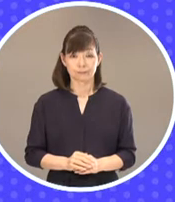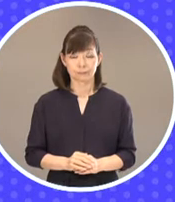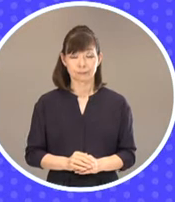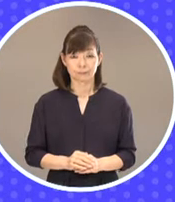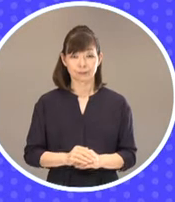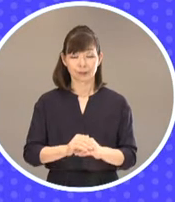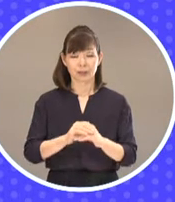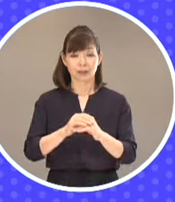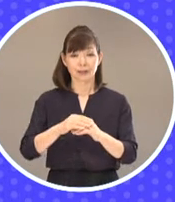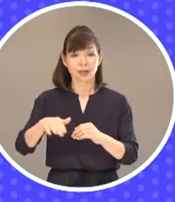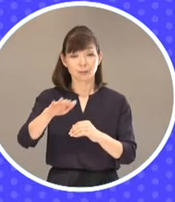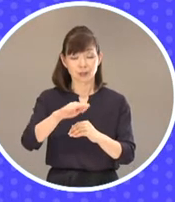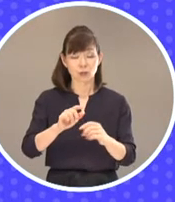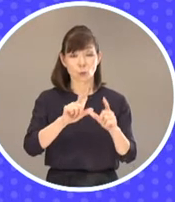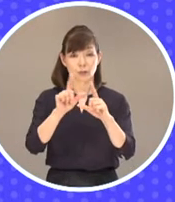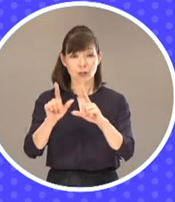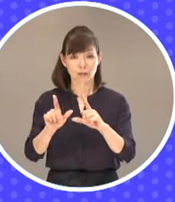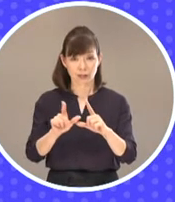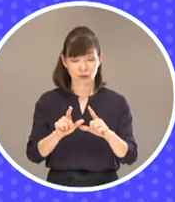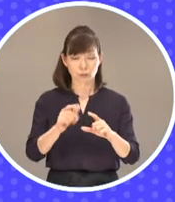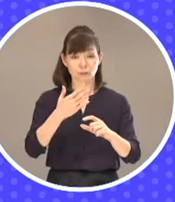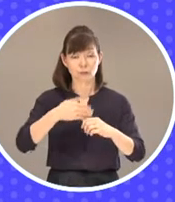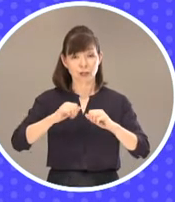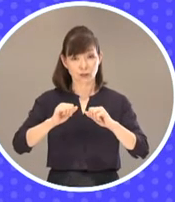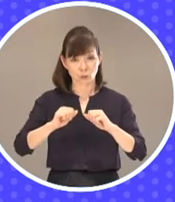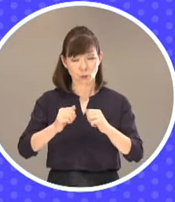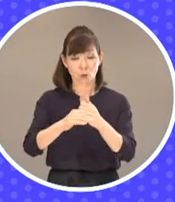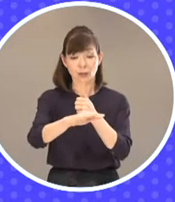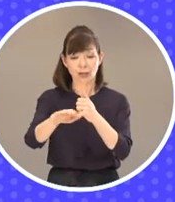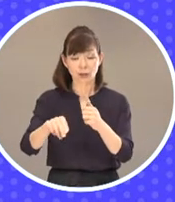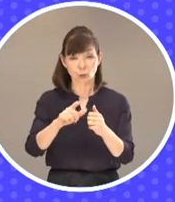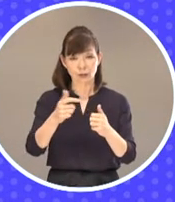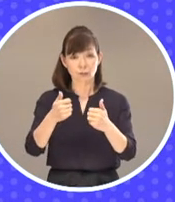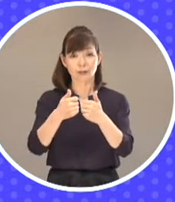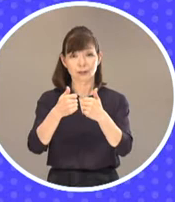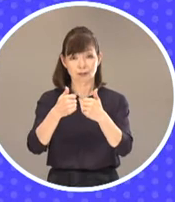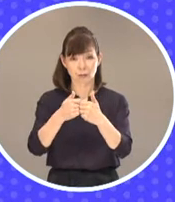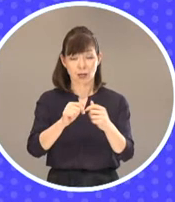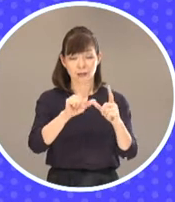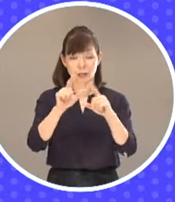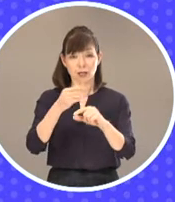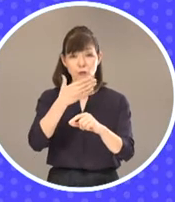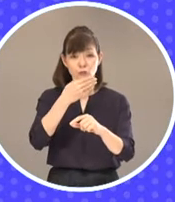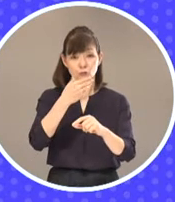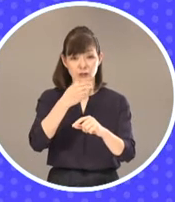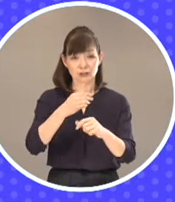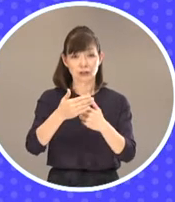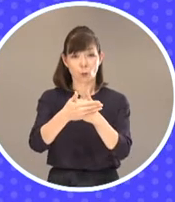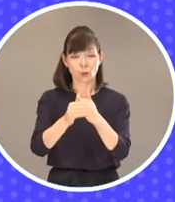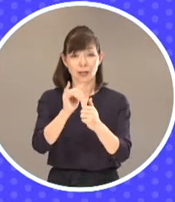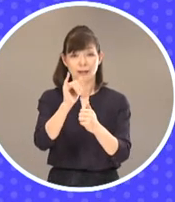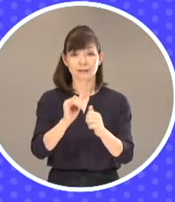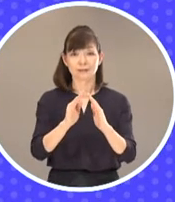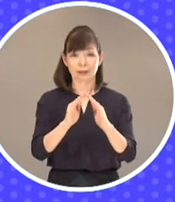県民の生活や健康、環境などを話し合う生活福祉保健委員会。